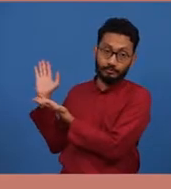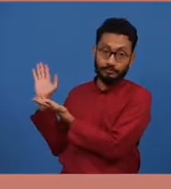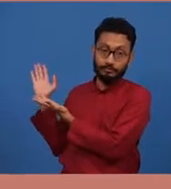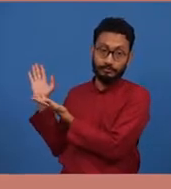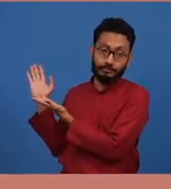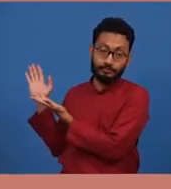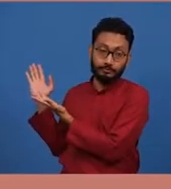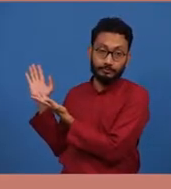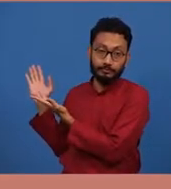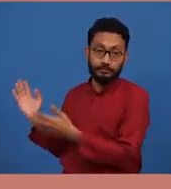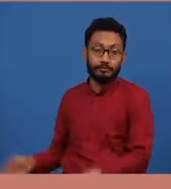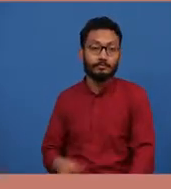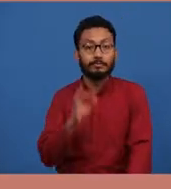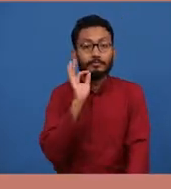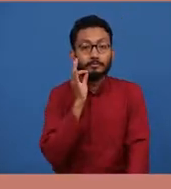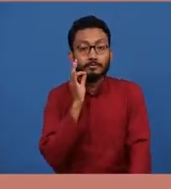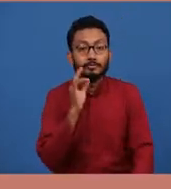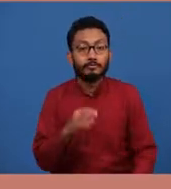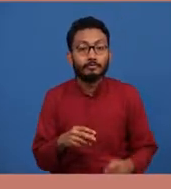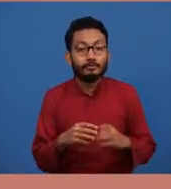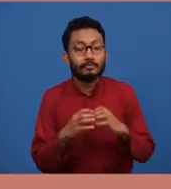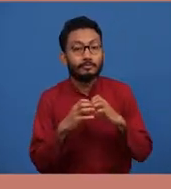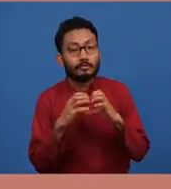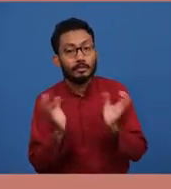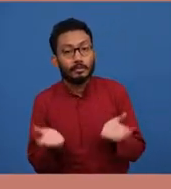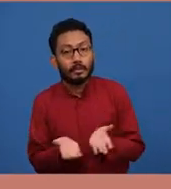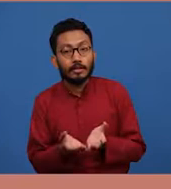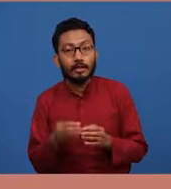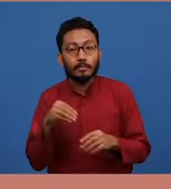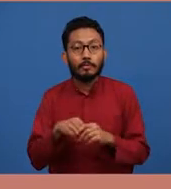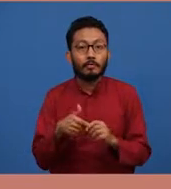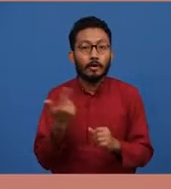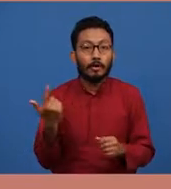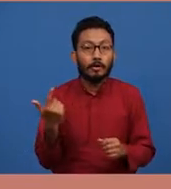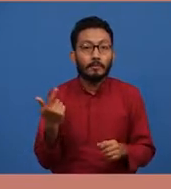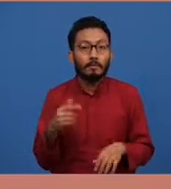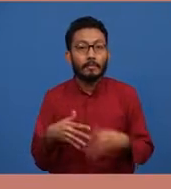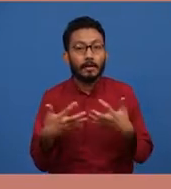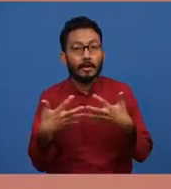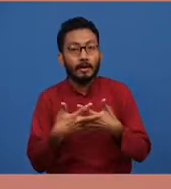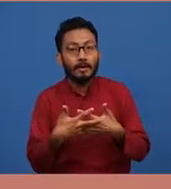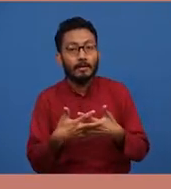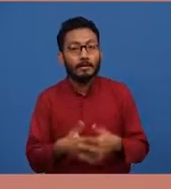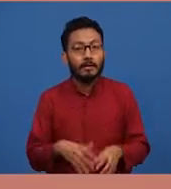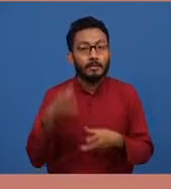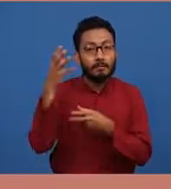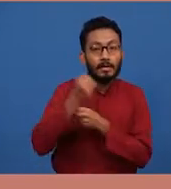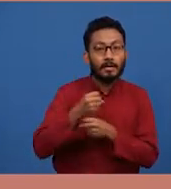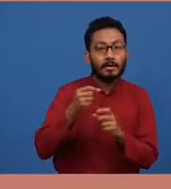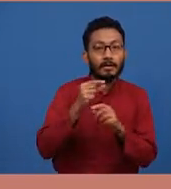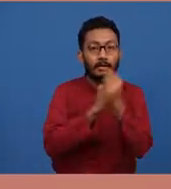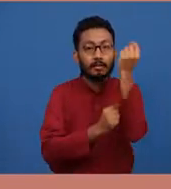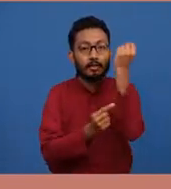Buah cempedak di luar pagar, ambil galah tolong jolokkan. Saya